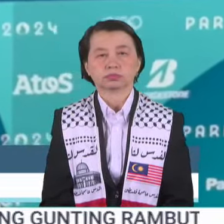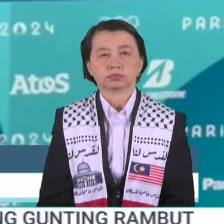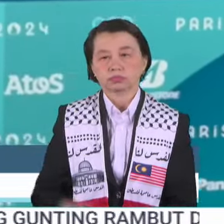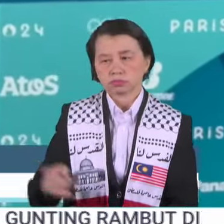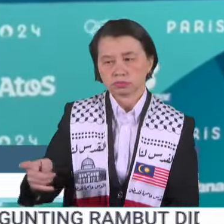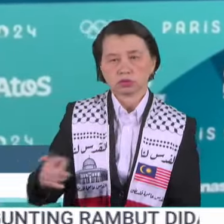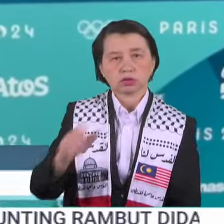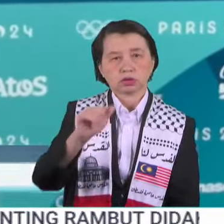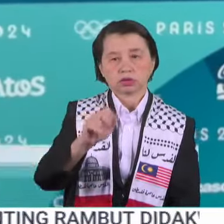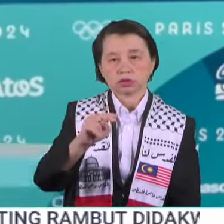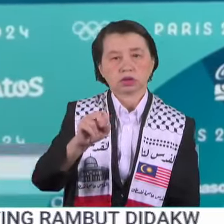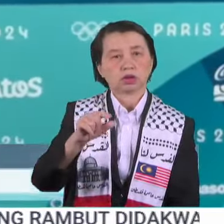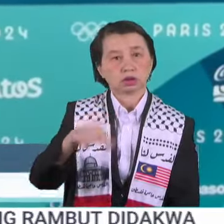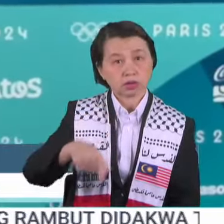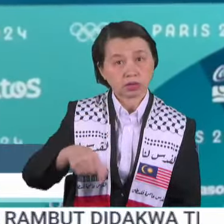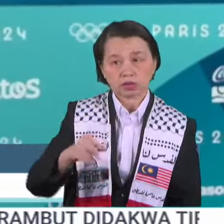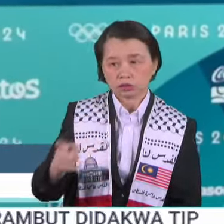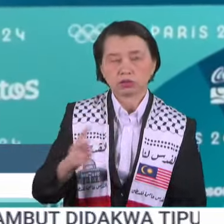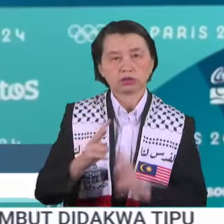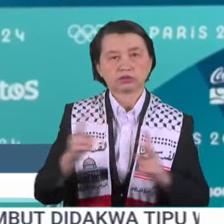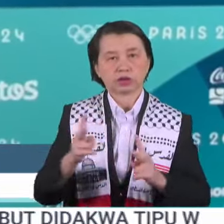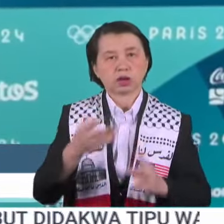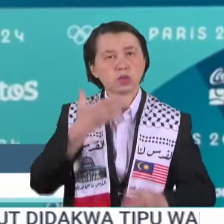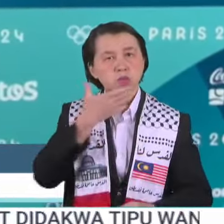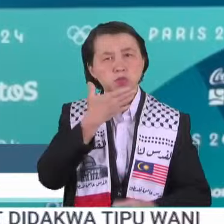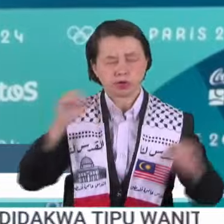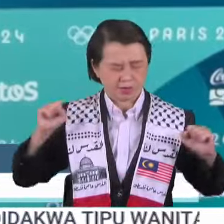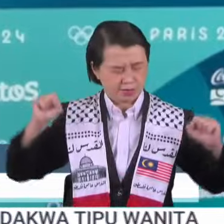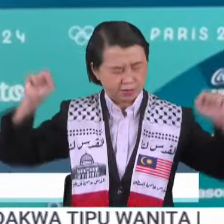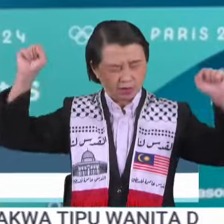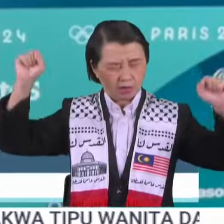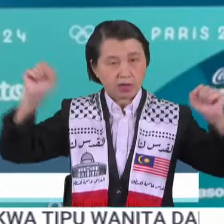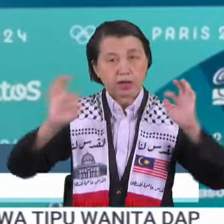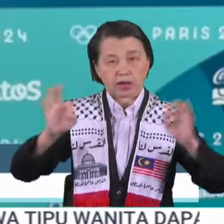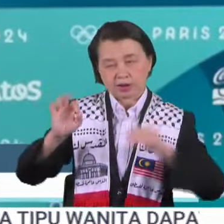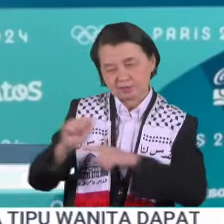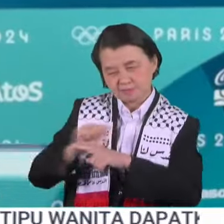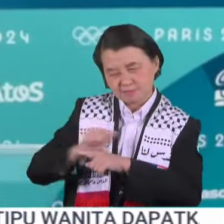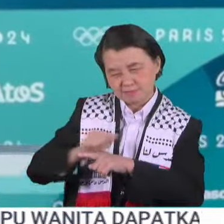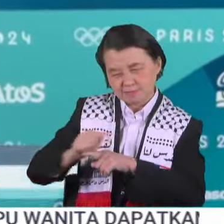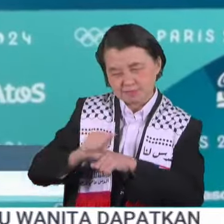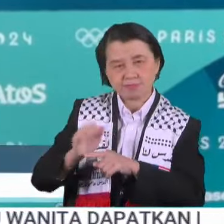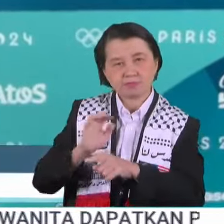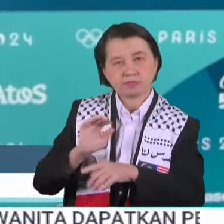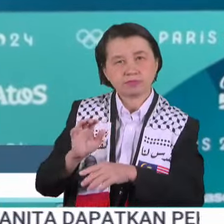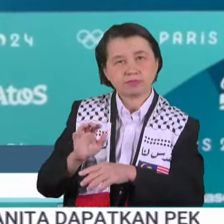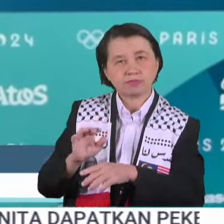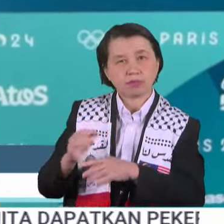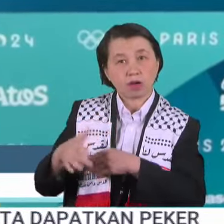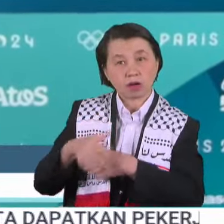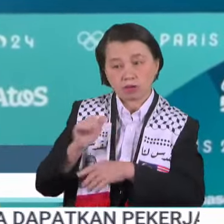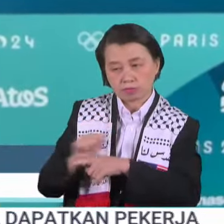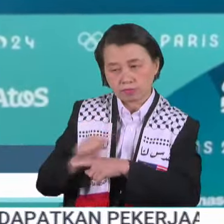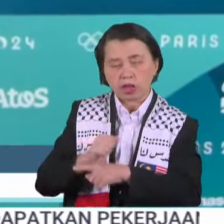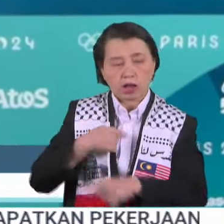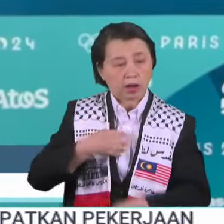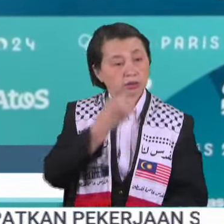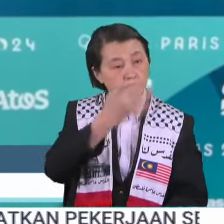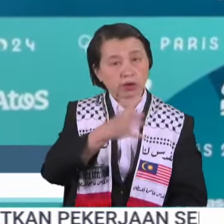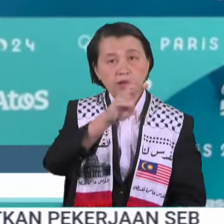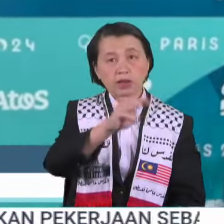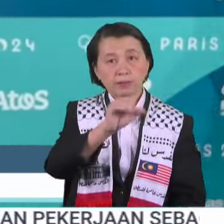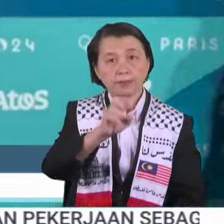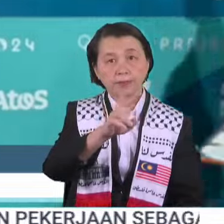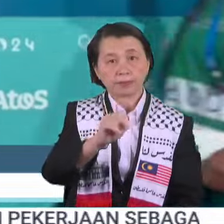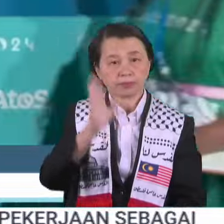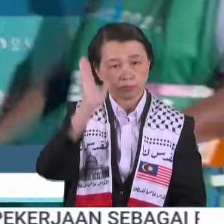Kalau kita kira dia sangat muda kan, dalam angkat berat. Kalau digilap betul-betul, saya pun pernah bercakap sendiri dengan majlis sukan, kalau